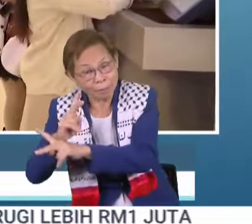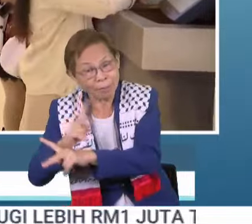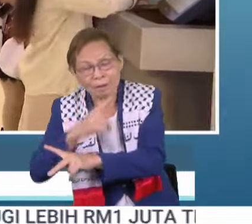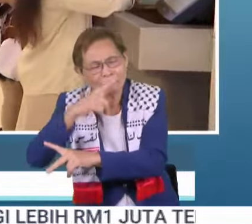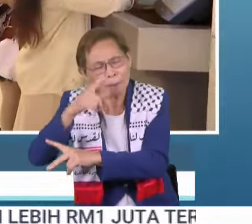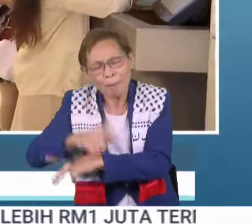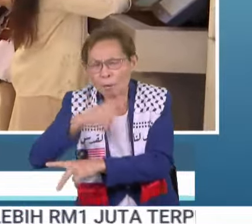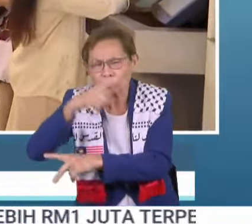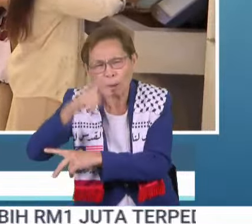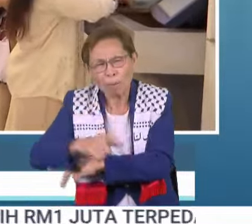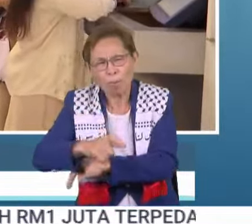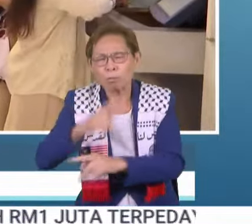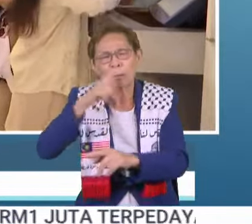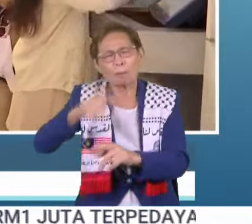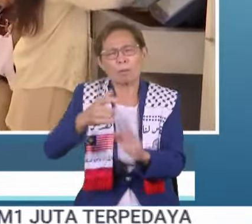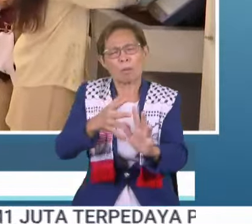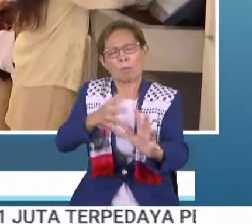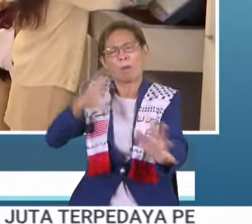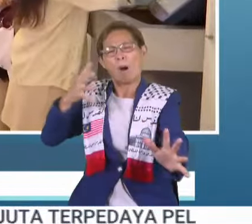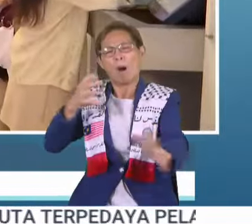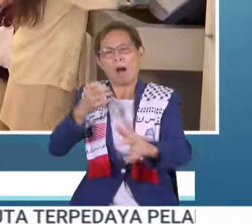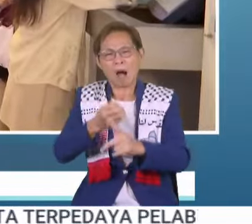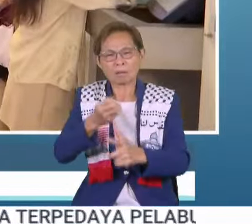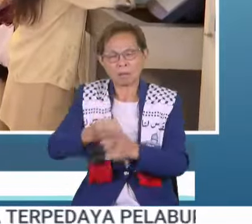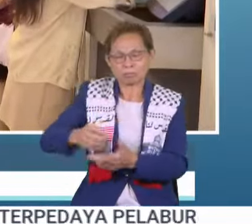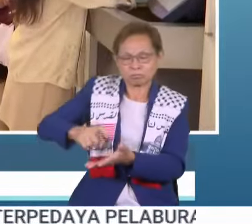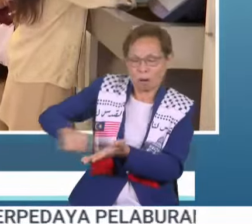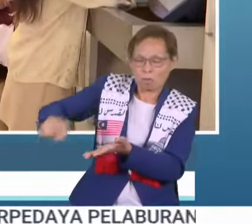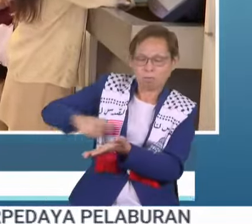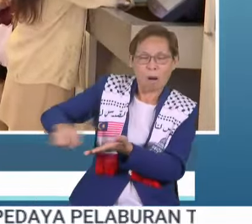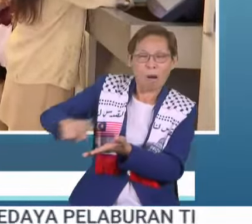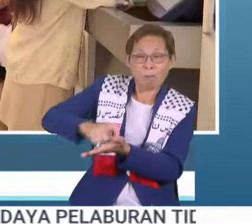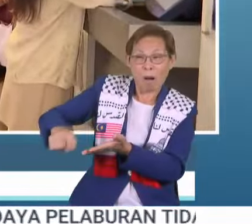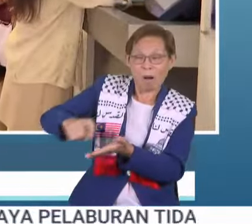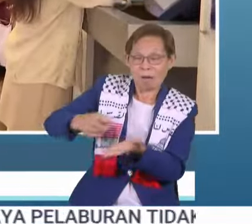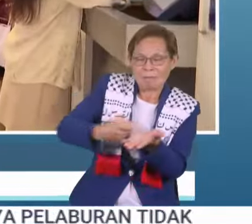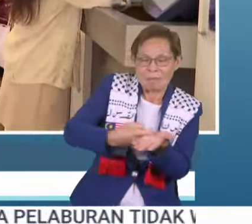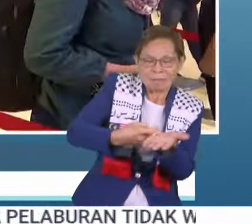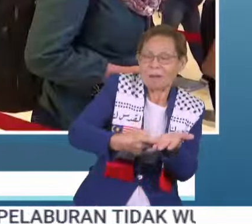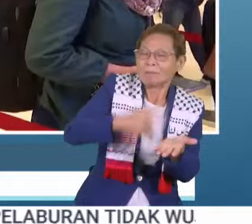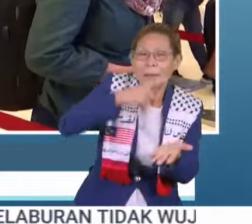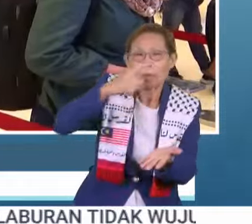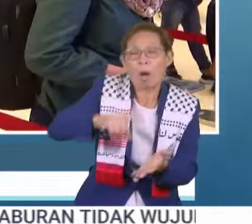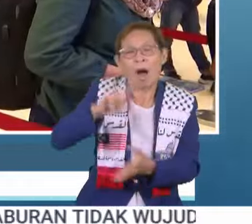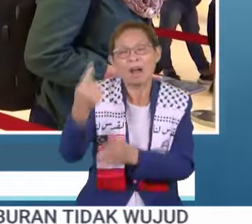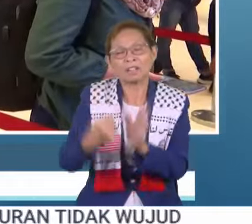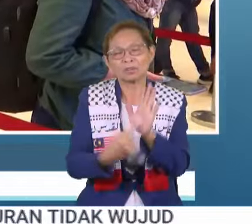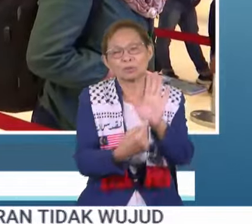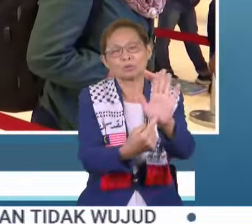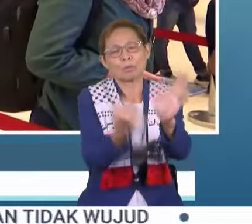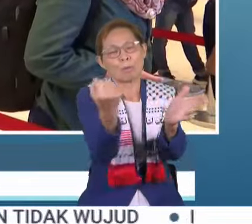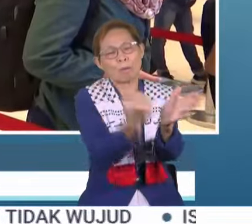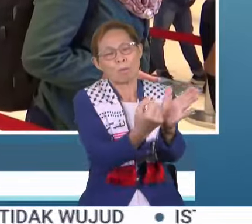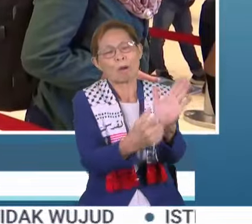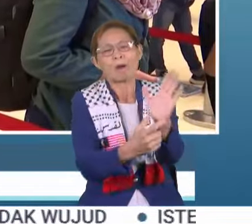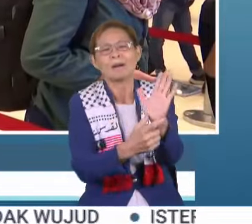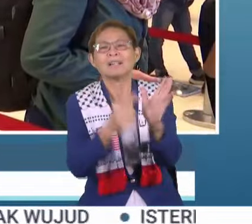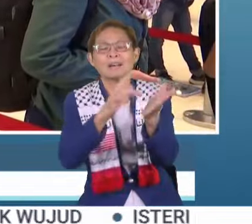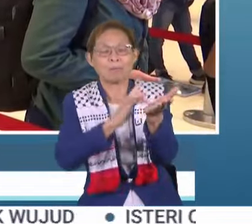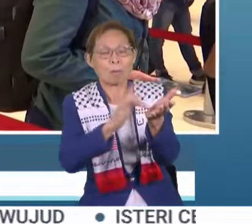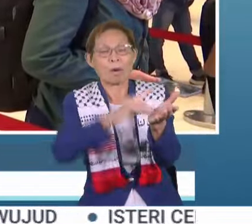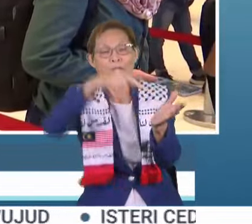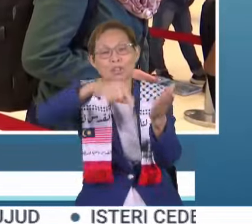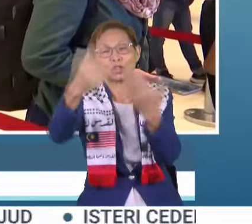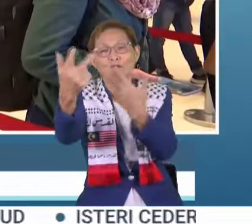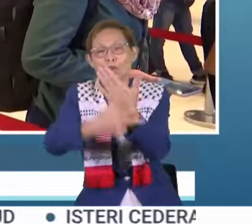tidak perlu lagi untuk beratur atau cetak tiket tersebut dan hanya perlu tunjukkan pas pelepasan kod